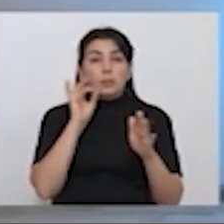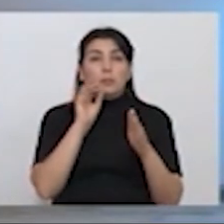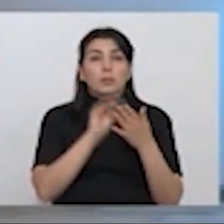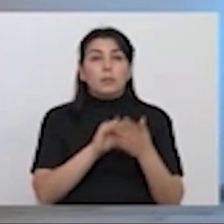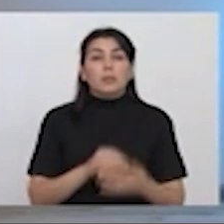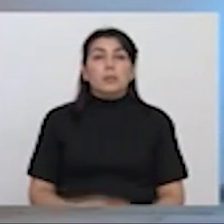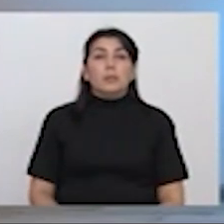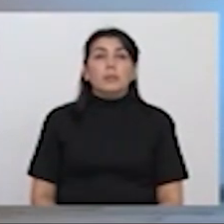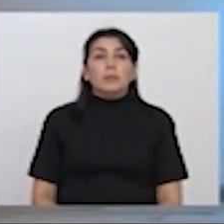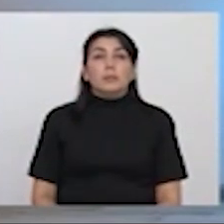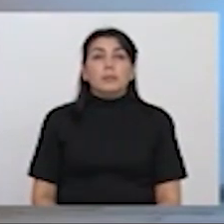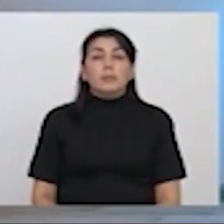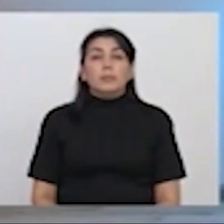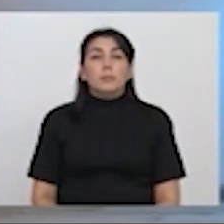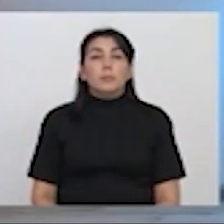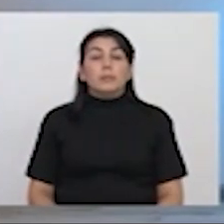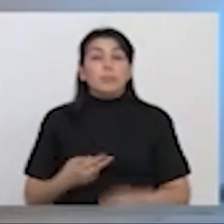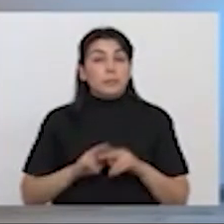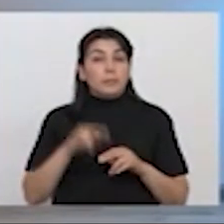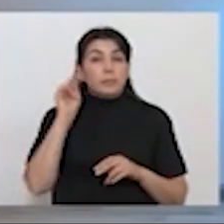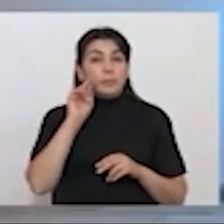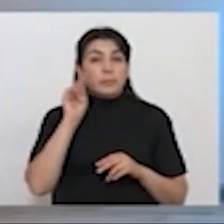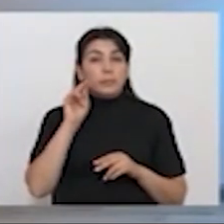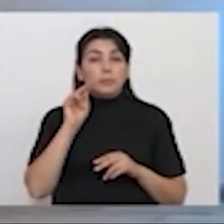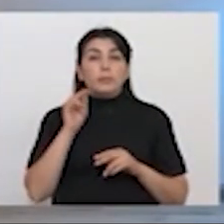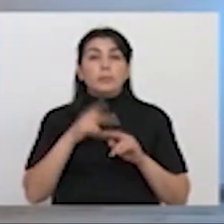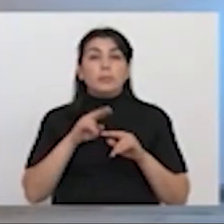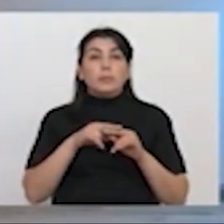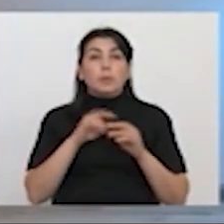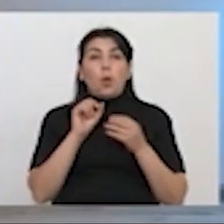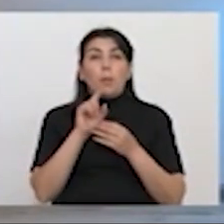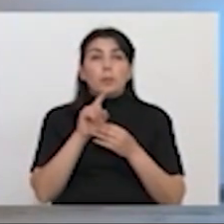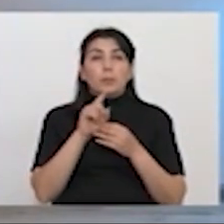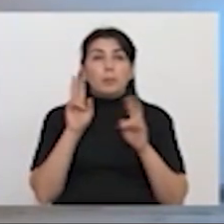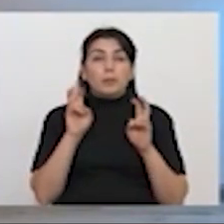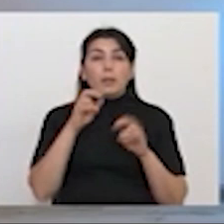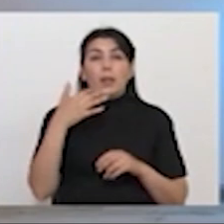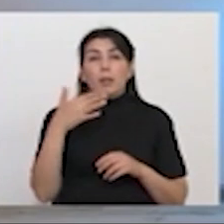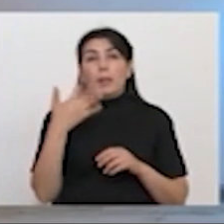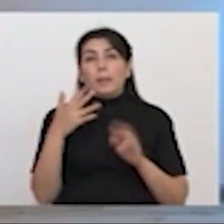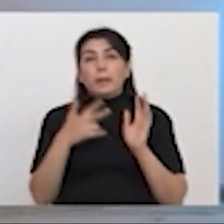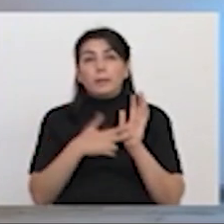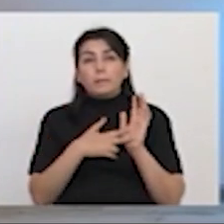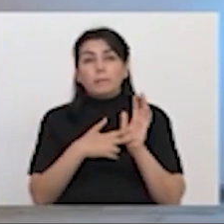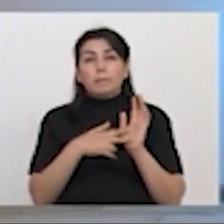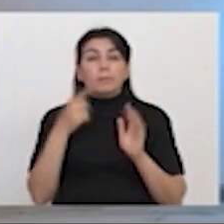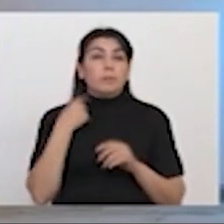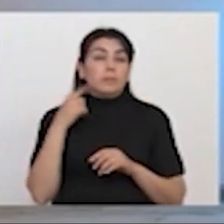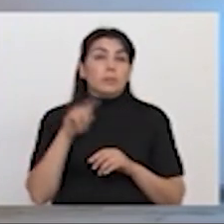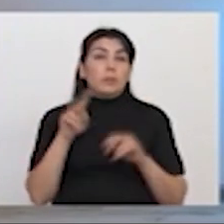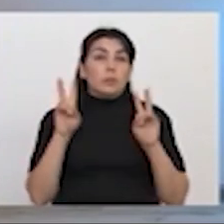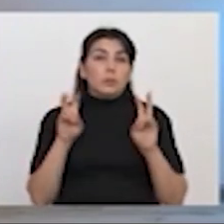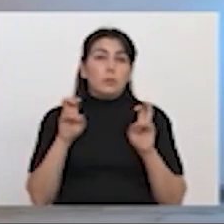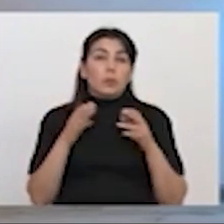vazifasi beriladi. Shu bilan birga darsligimizdan 11-chi paragraf, 50-chi, 58-chi